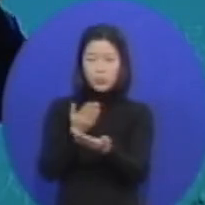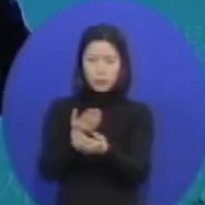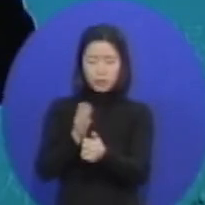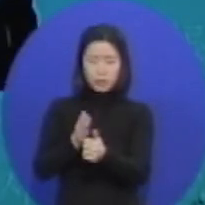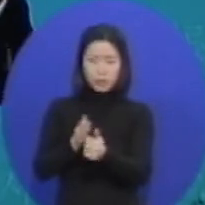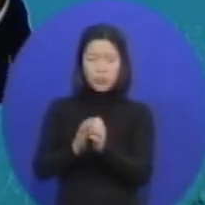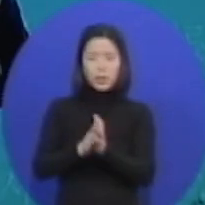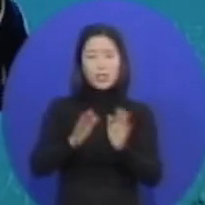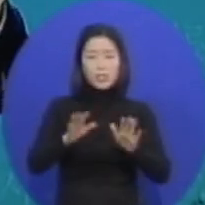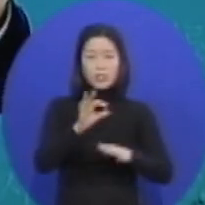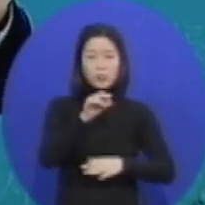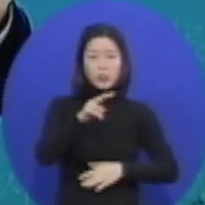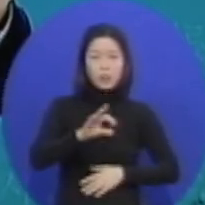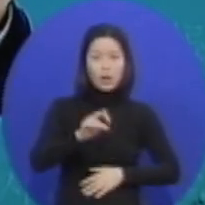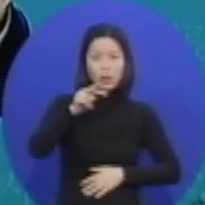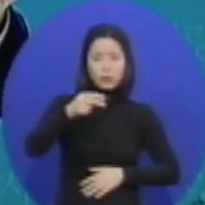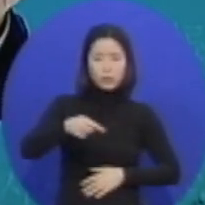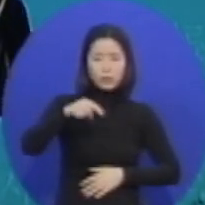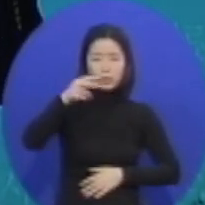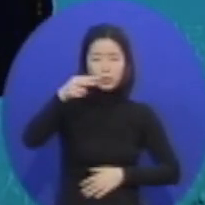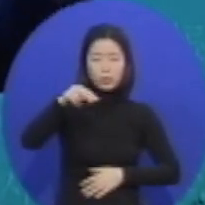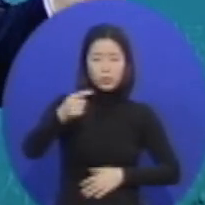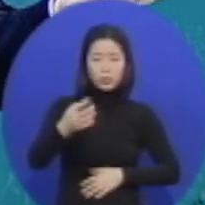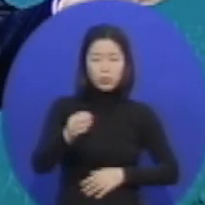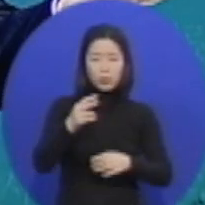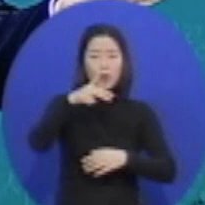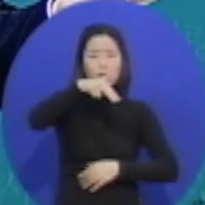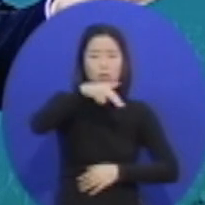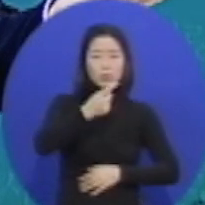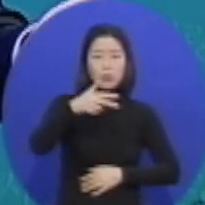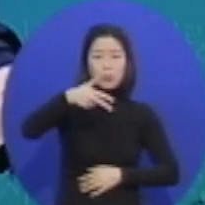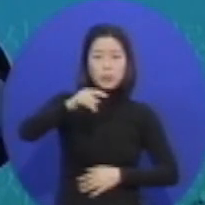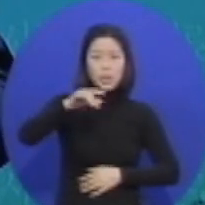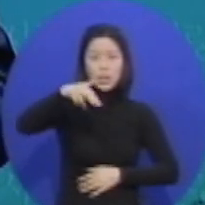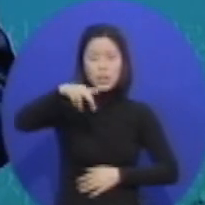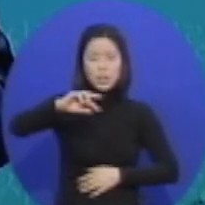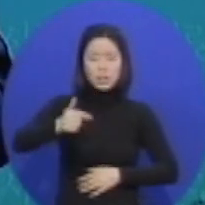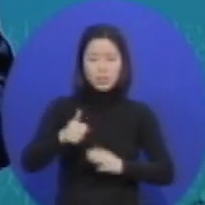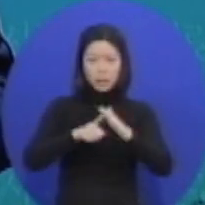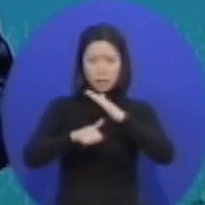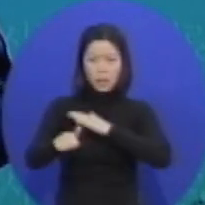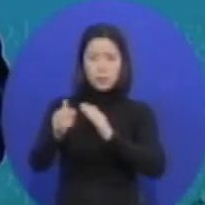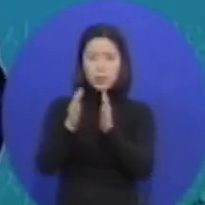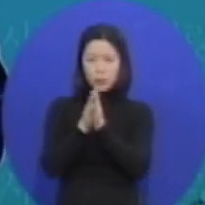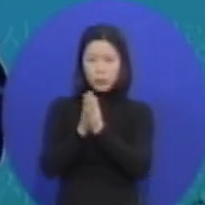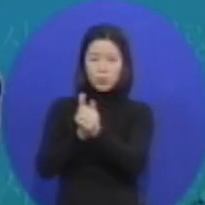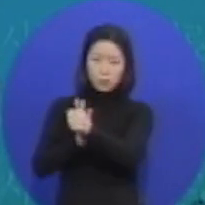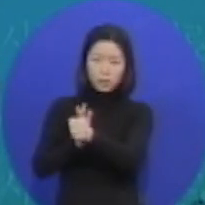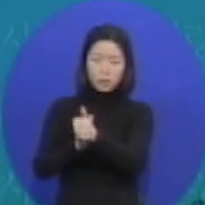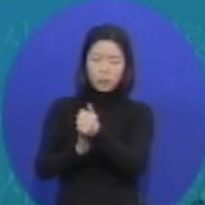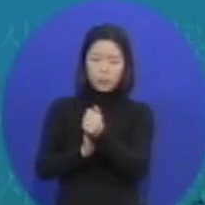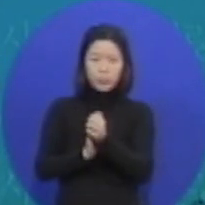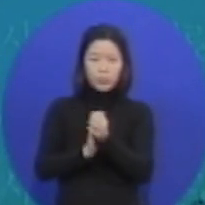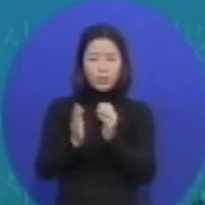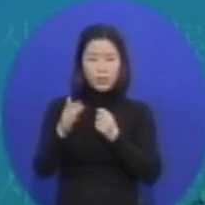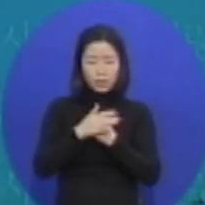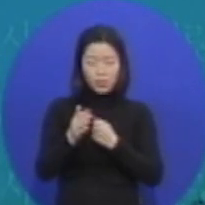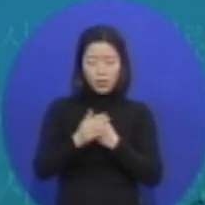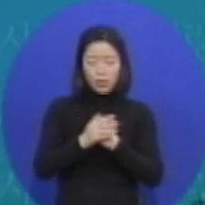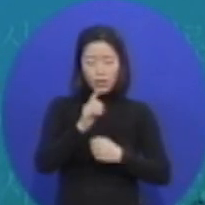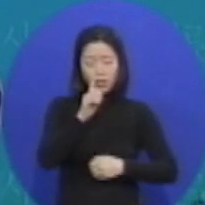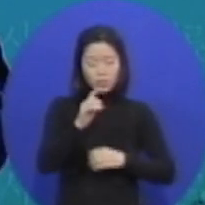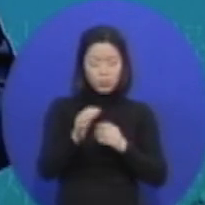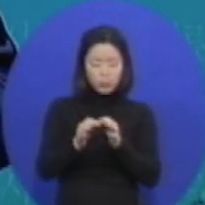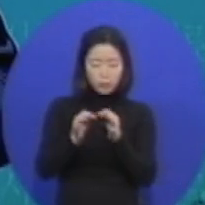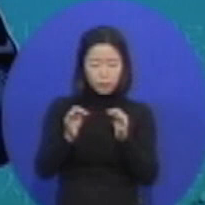꽤 다님 하시면 조재진 목사 님 이세요 기도해주세요 조재진 목사 님 그랬더니 한동안 말씀을 못 하세요